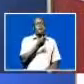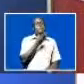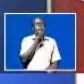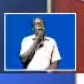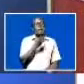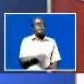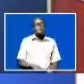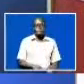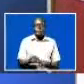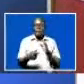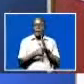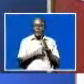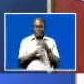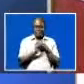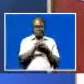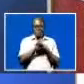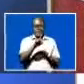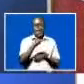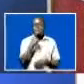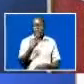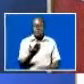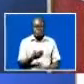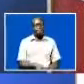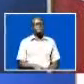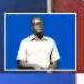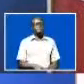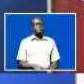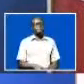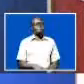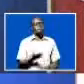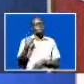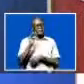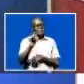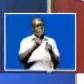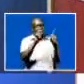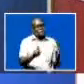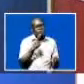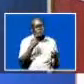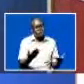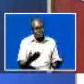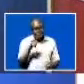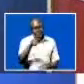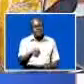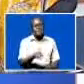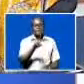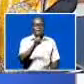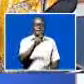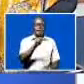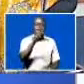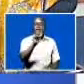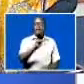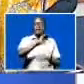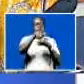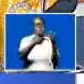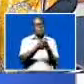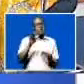pale anajulikana kama Alex anasema kuwa tuliuliza lile swali. Alafu yeye mwenyewe akasema kuwa hii ni DNA kwa wanawake wote.